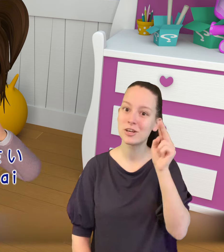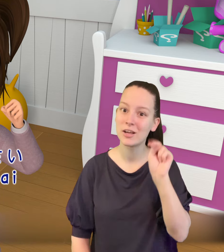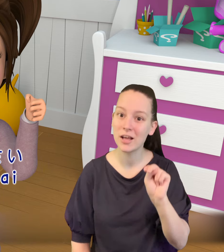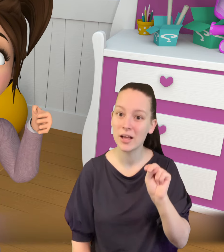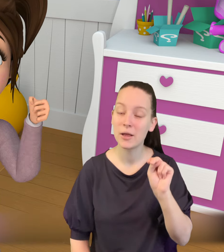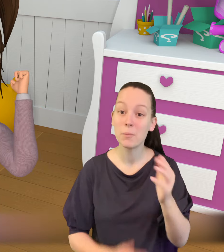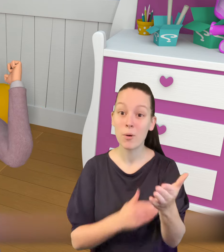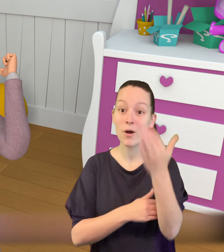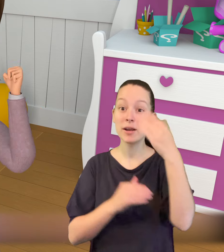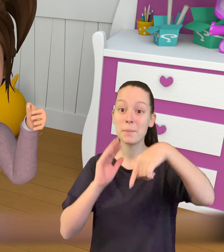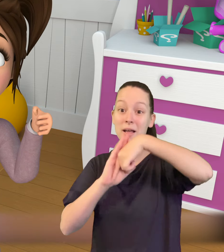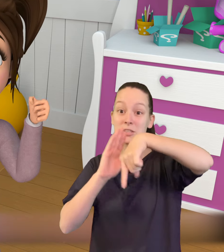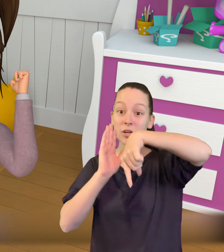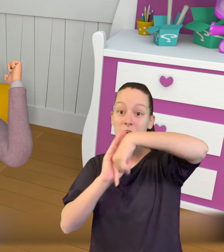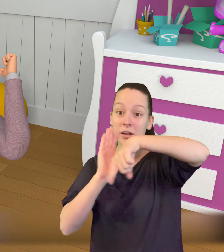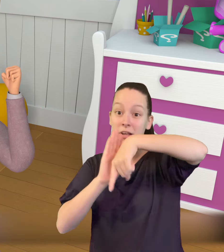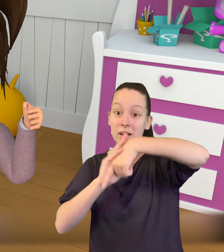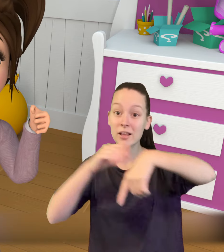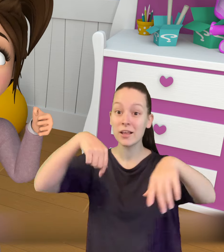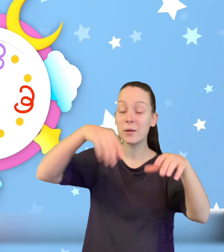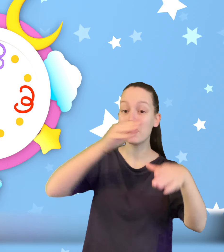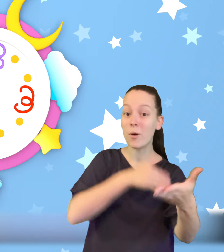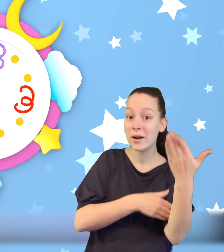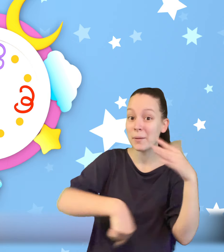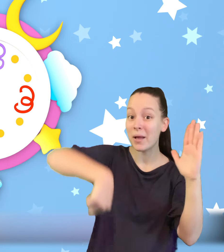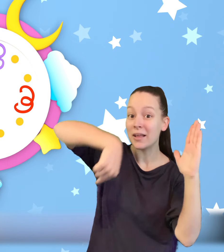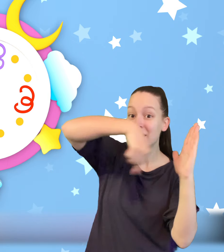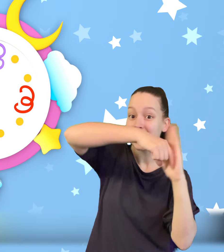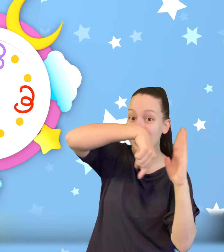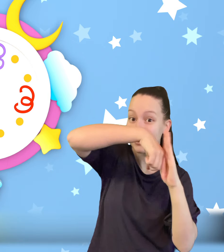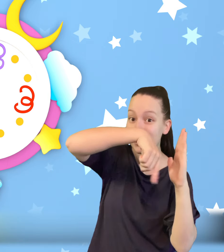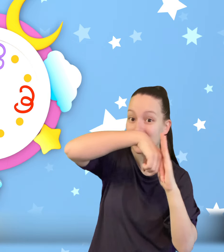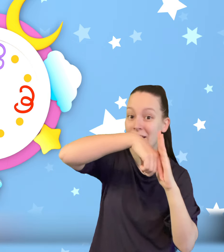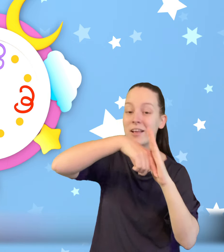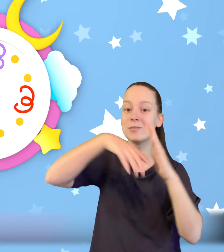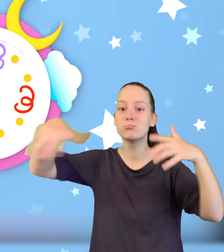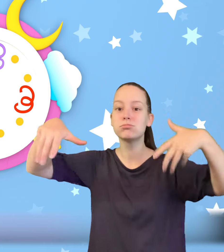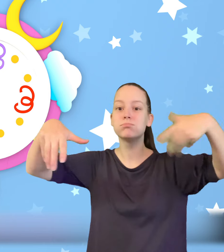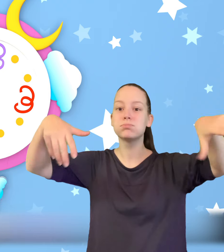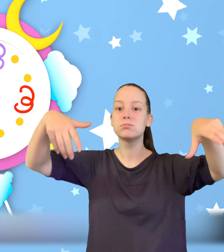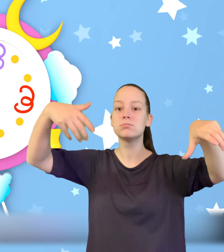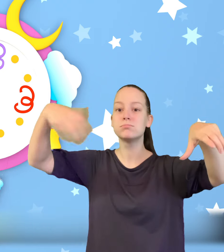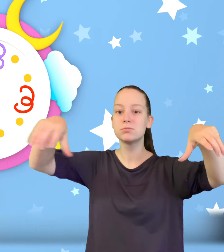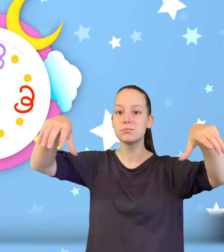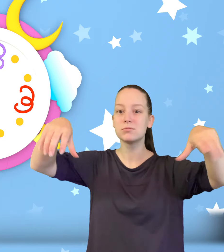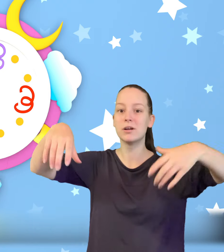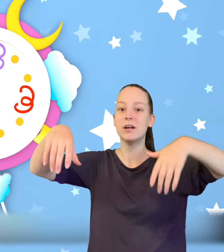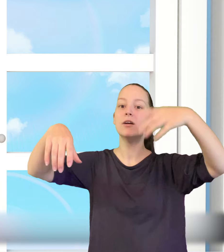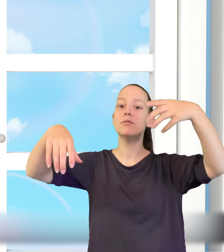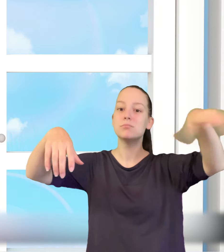なさい朝の金が鳴っているよディンディンドン